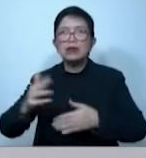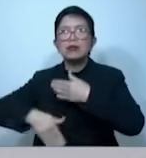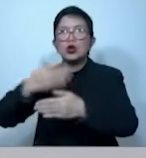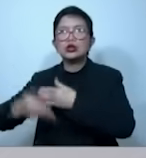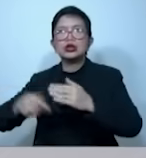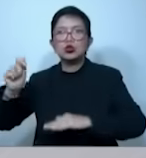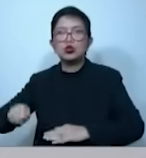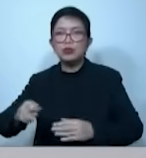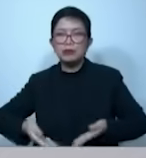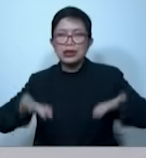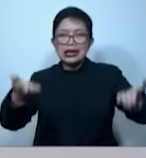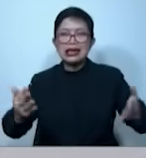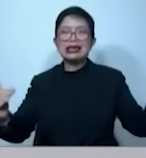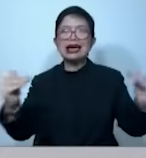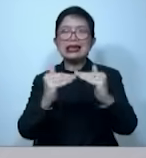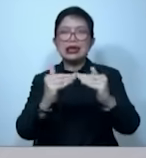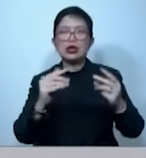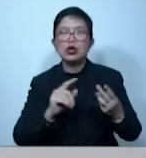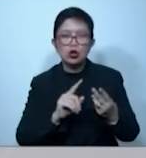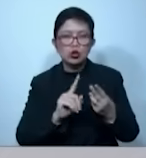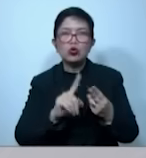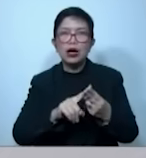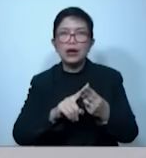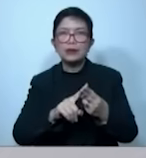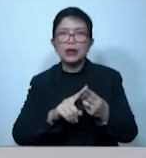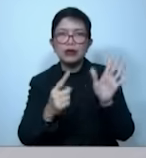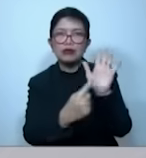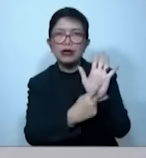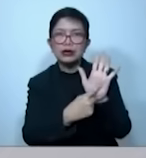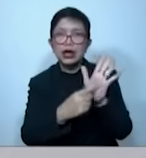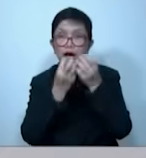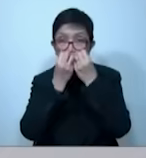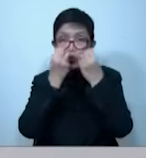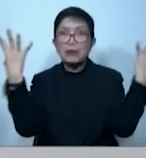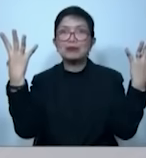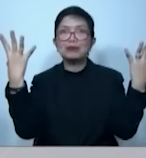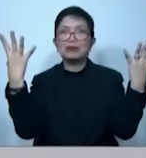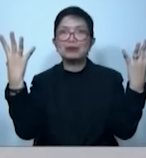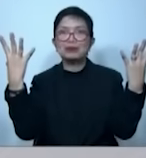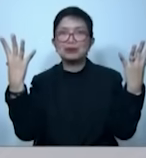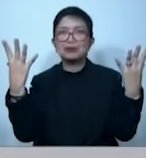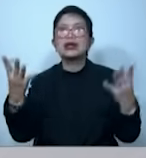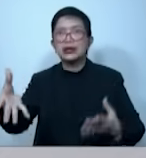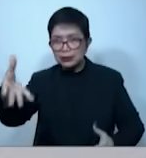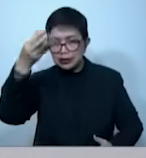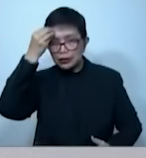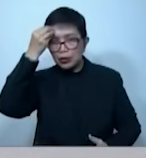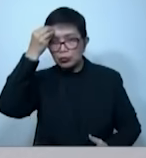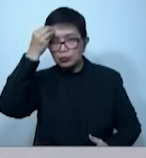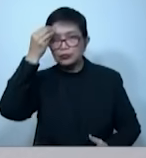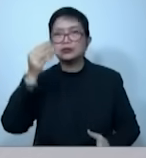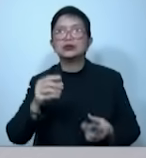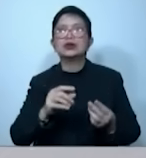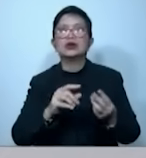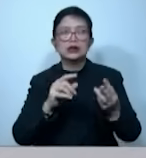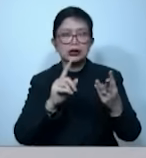menghasilkan keadilan yang kedua ungkap seluruh fakta sehingga kebenaran menjadi pengetahuan semua termasuk closur bagi